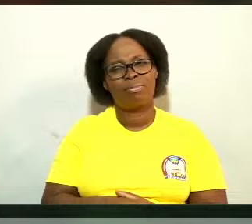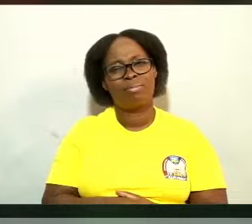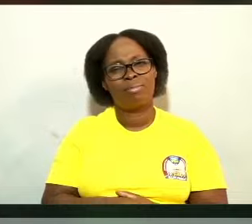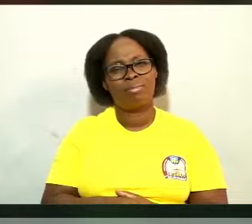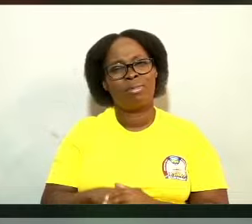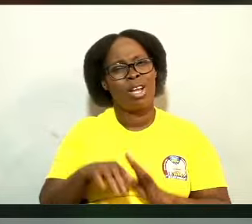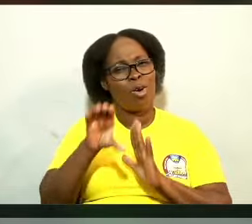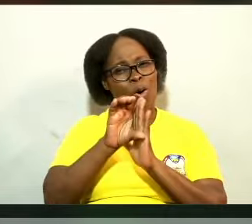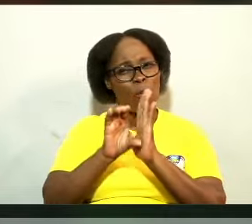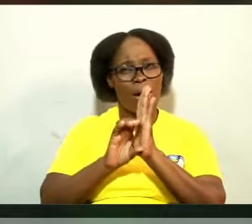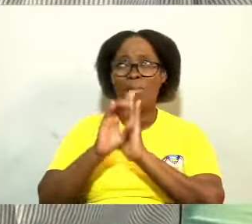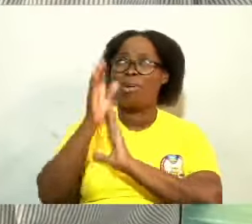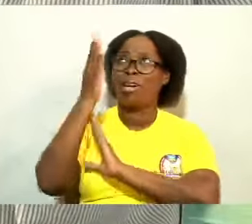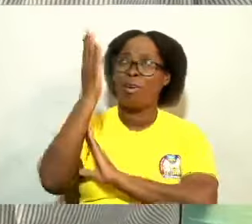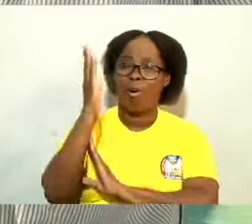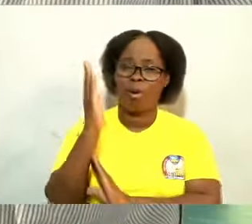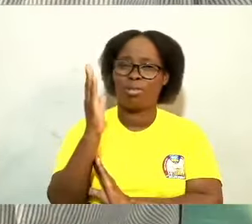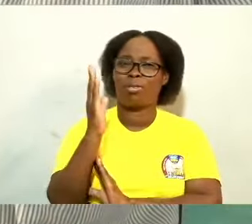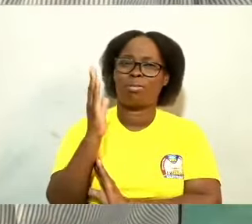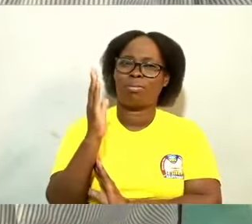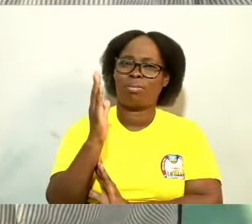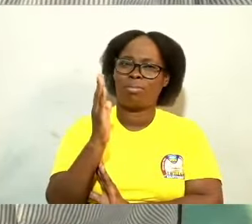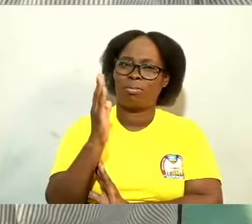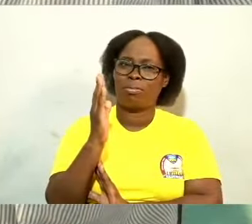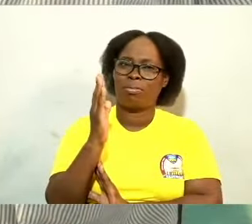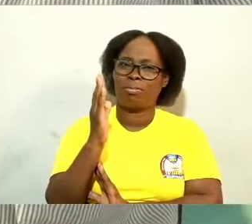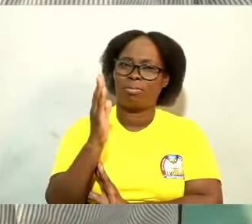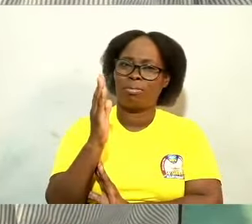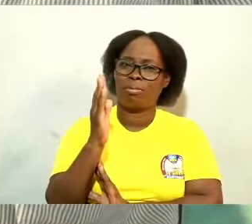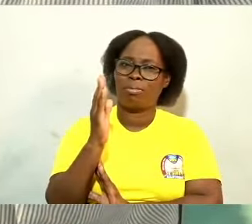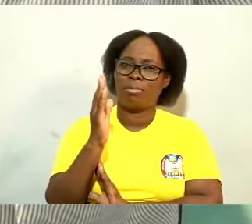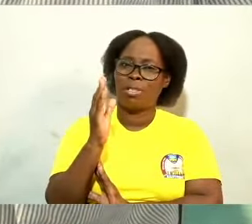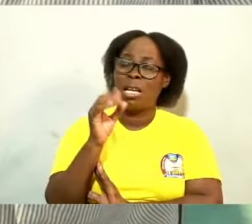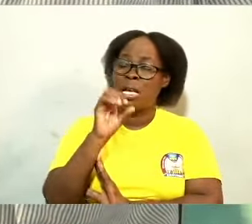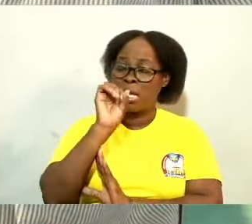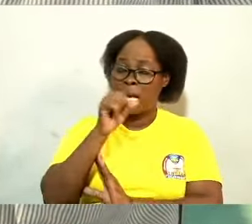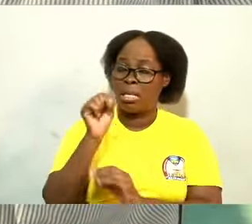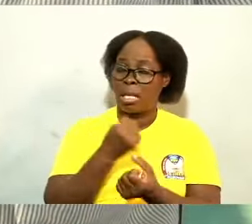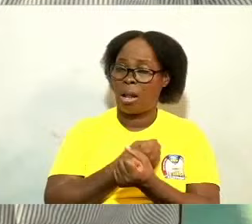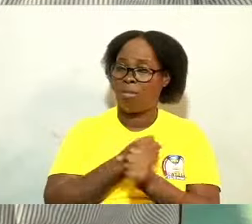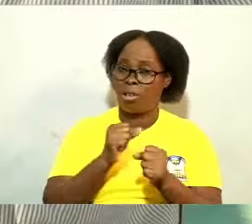Amri pamoja na kwamba hazikuokoi kwa kukupa wokovu,